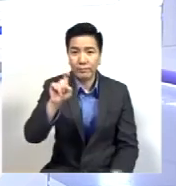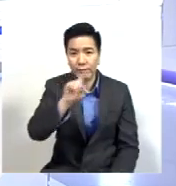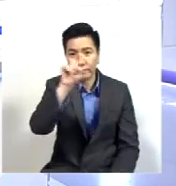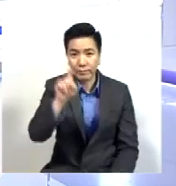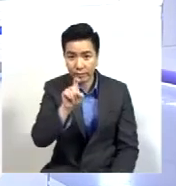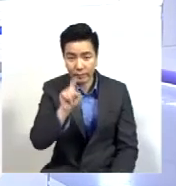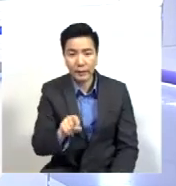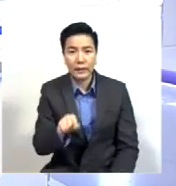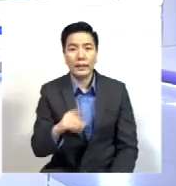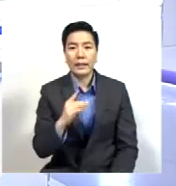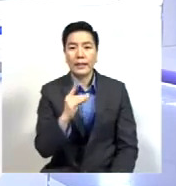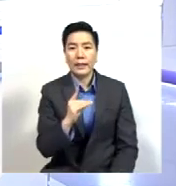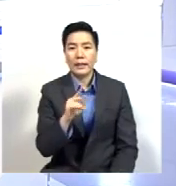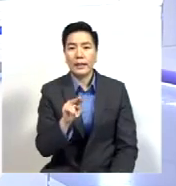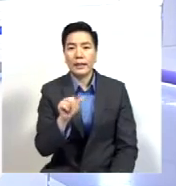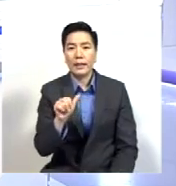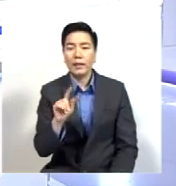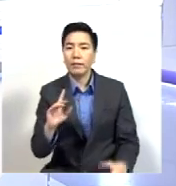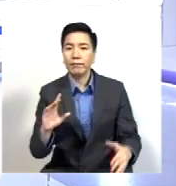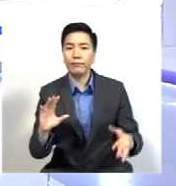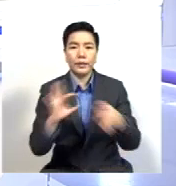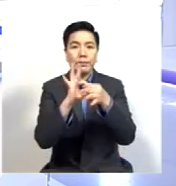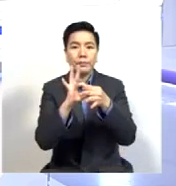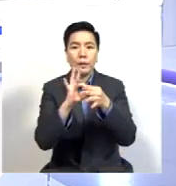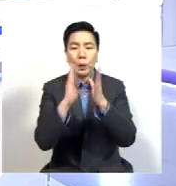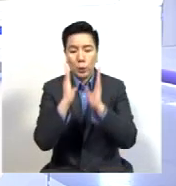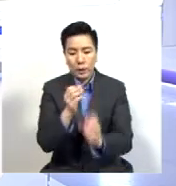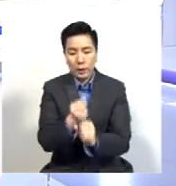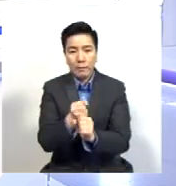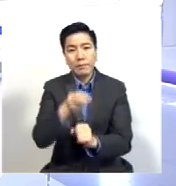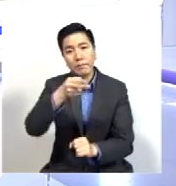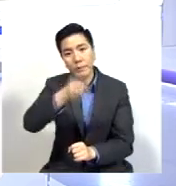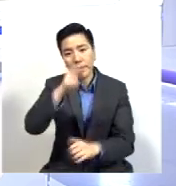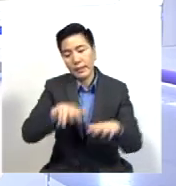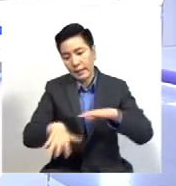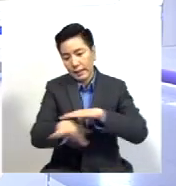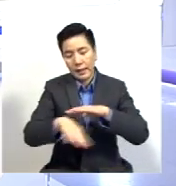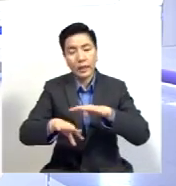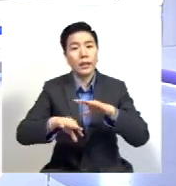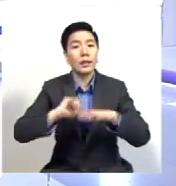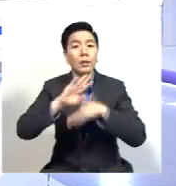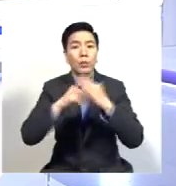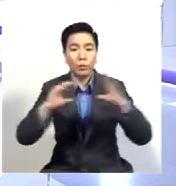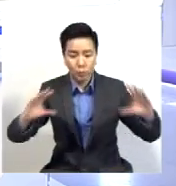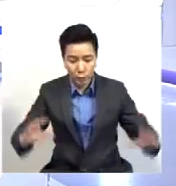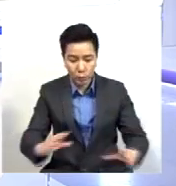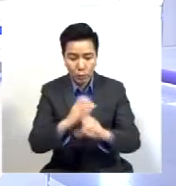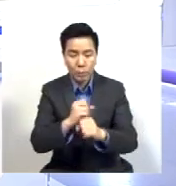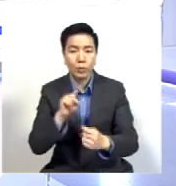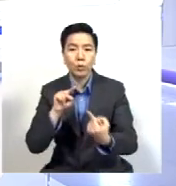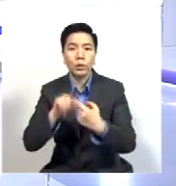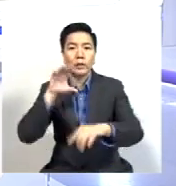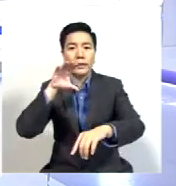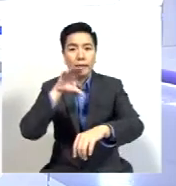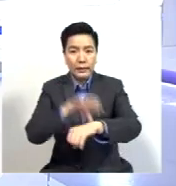และช้อนนั้นก็เป็น DNA สำคัญที่นำไปผูกมัดแล้วก็เชื่อมโยงตัวผู้ก่อเหตุกับพยานหลักฐานทั้งหมดที่ทางเจ้าที่ตำรวจมีนำไปสู่การ